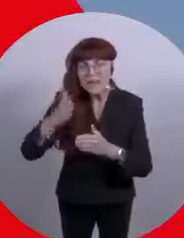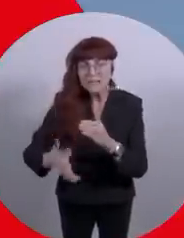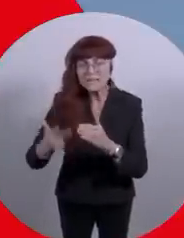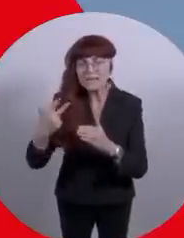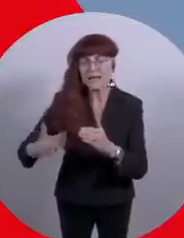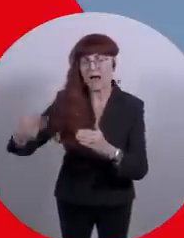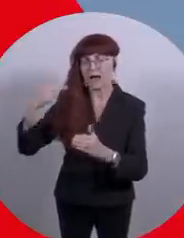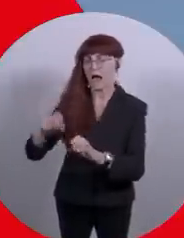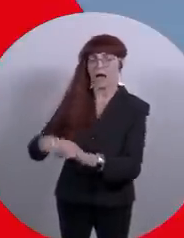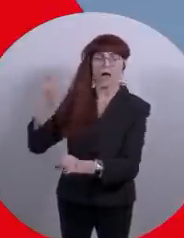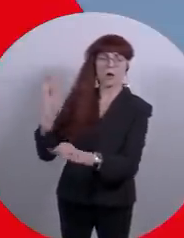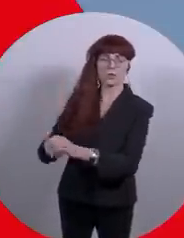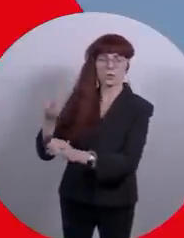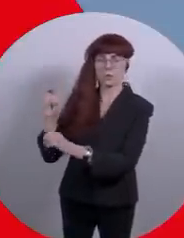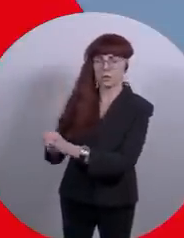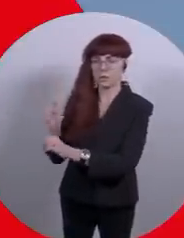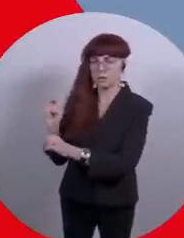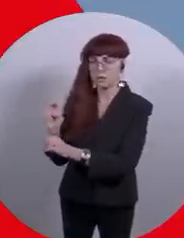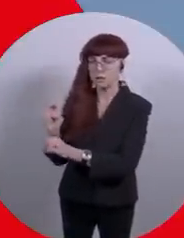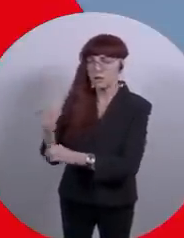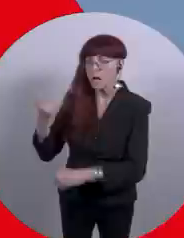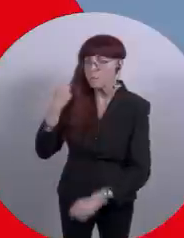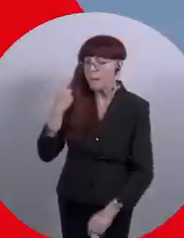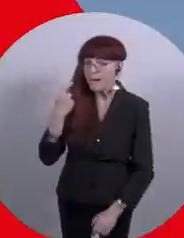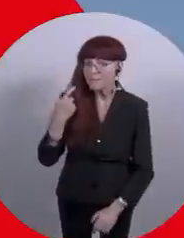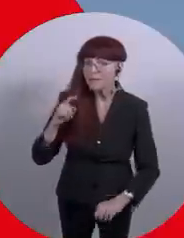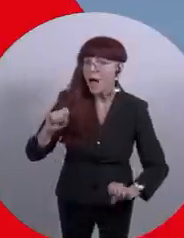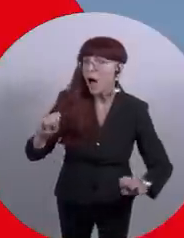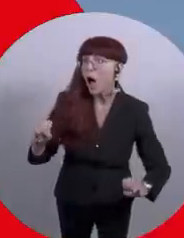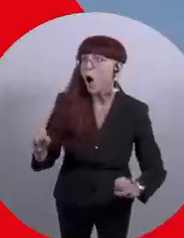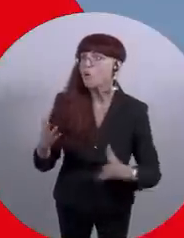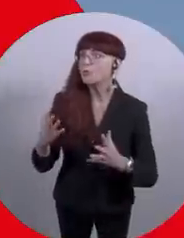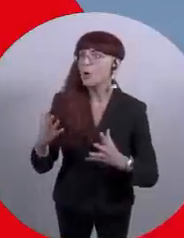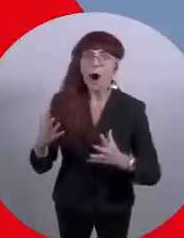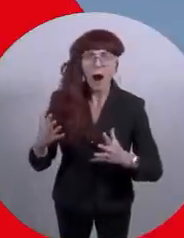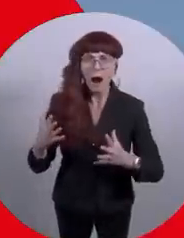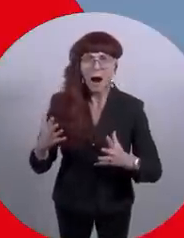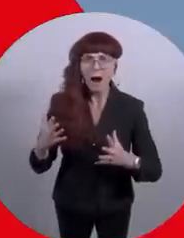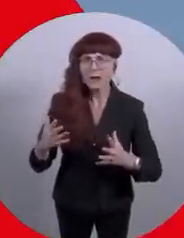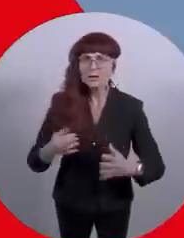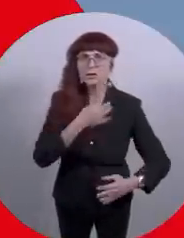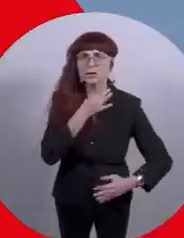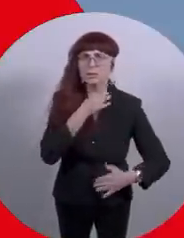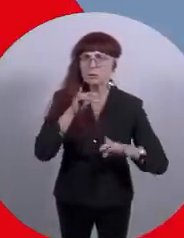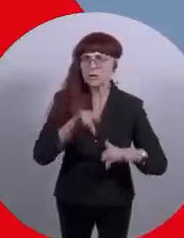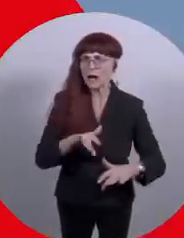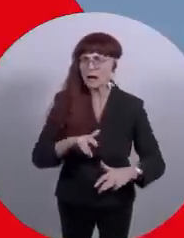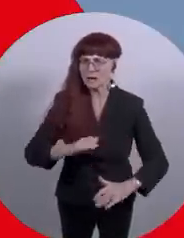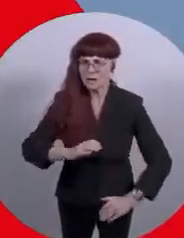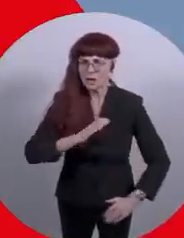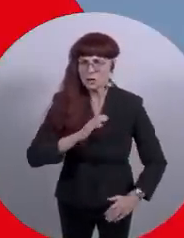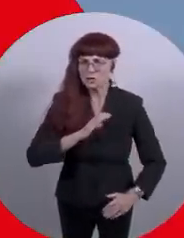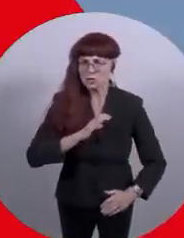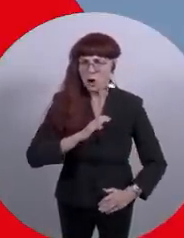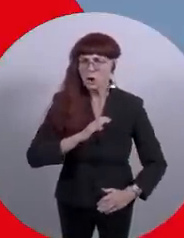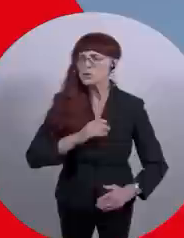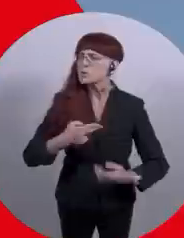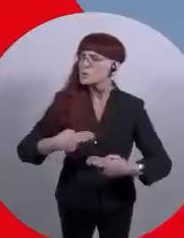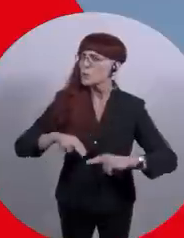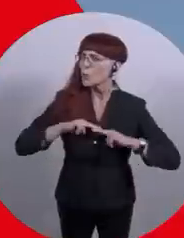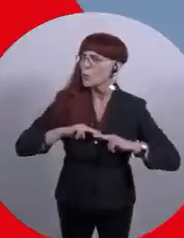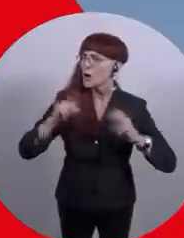Jahren wir erleben wieder eine Aufbruchstimmung wir erleben dass wir wieder eine Chance haben zu einer Bewegung zu werden